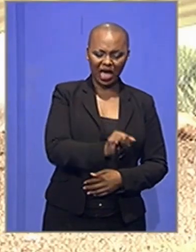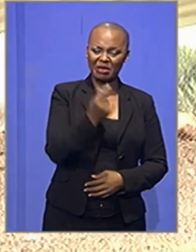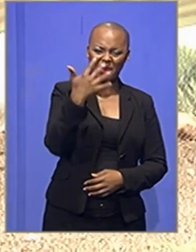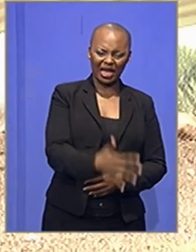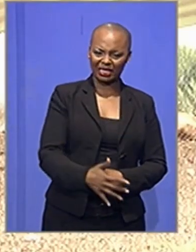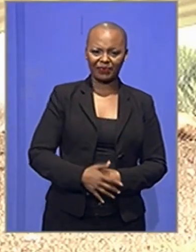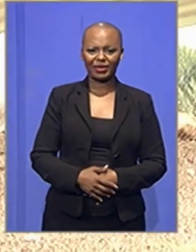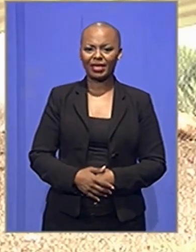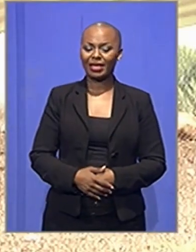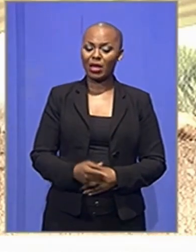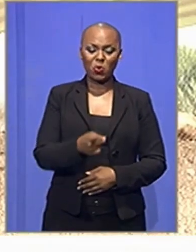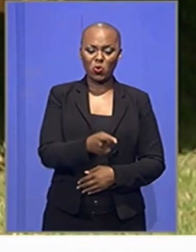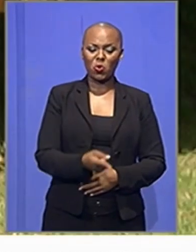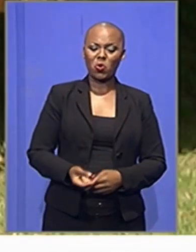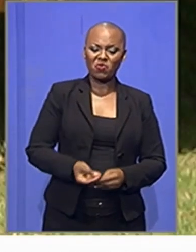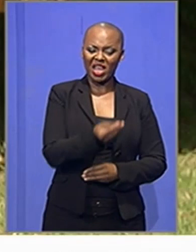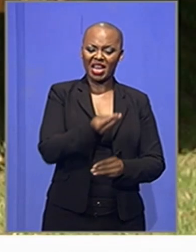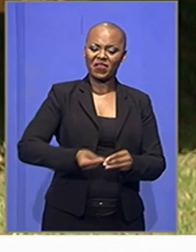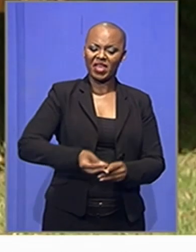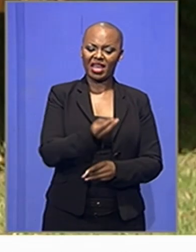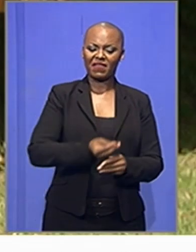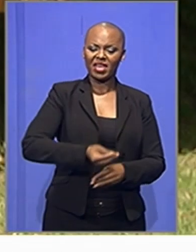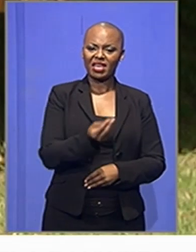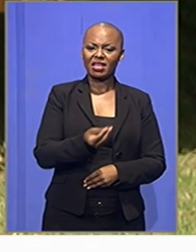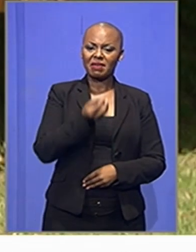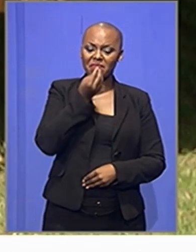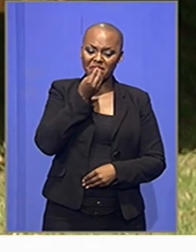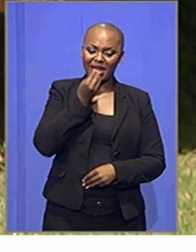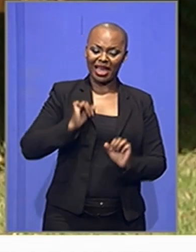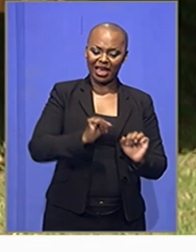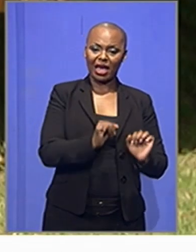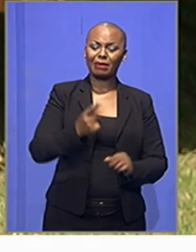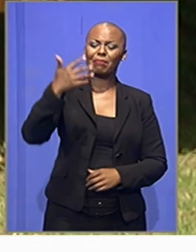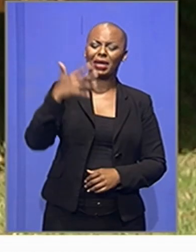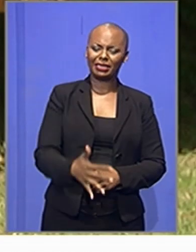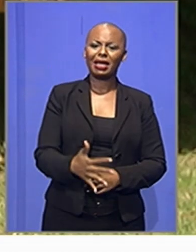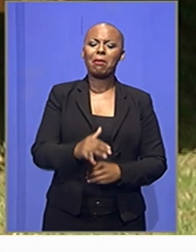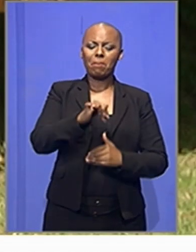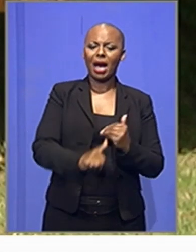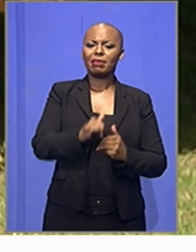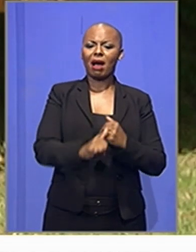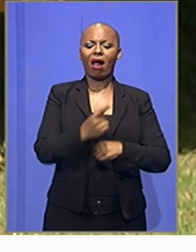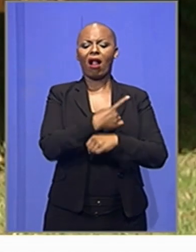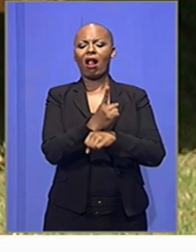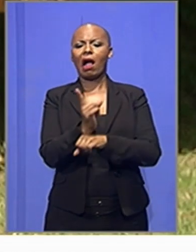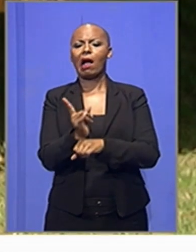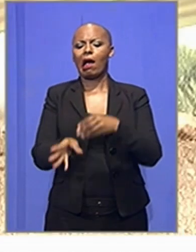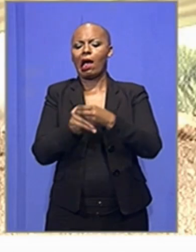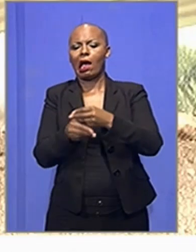dijo, feed ya dikolobe e tura go gaisa ene e tlhatlhoga kgwedi e nngwe le e nngwe. Mo